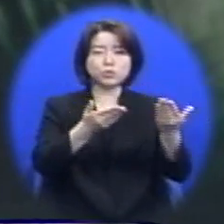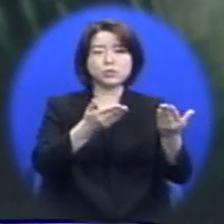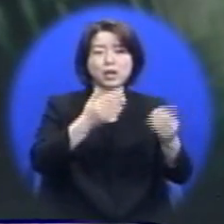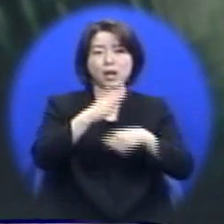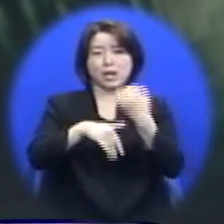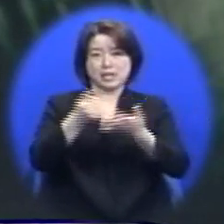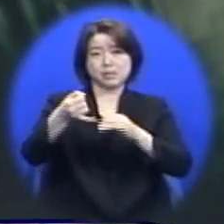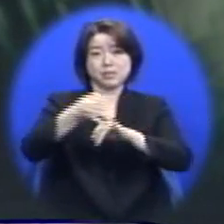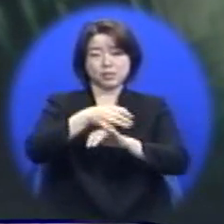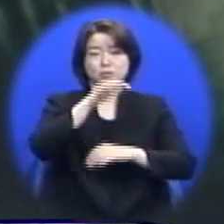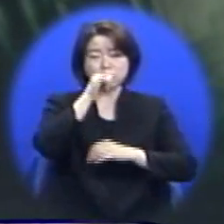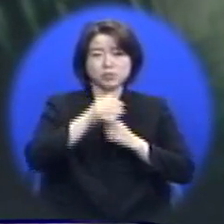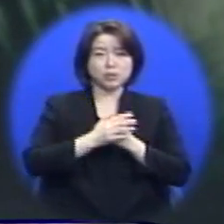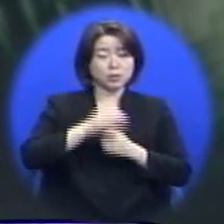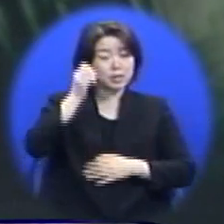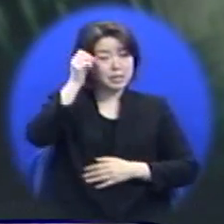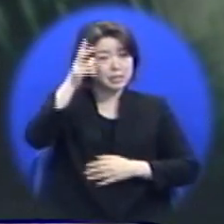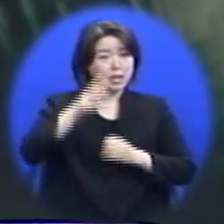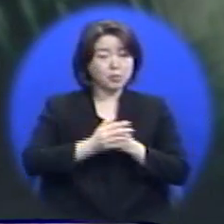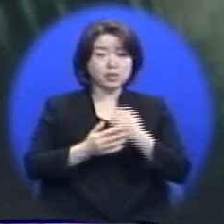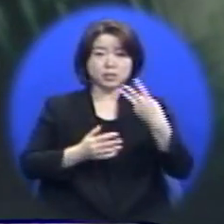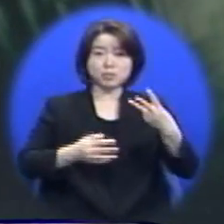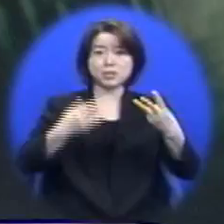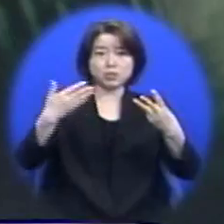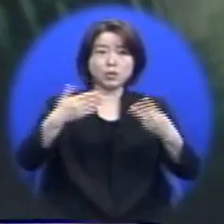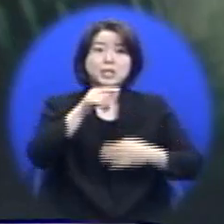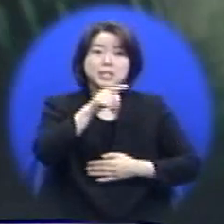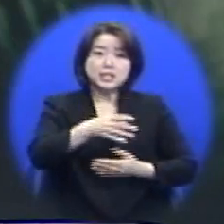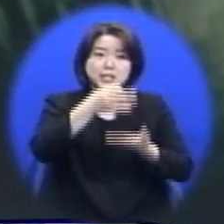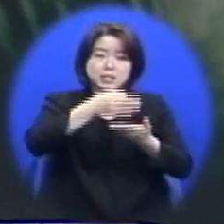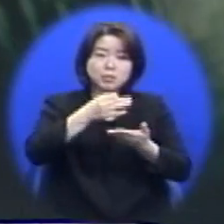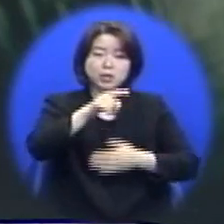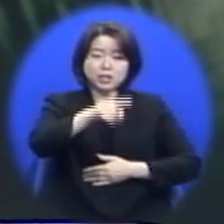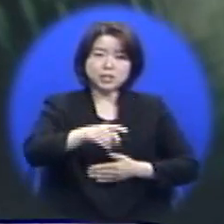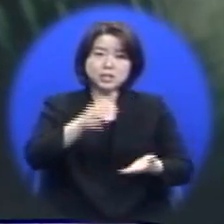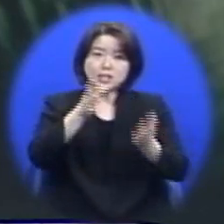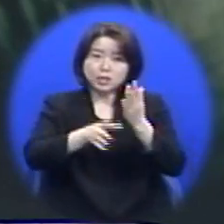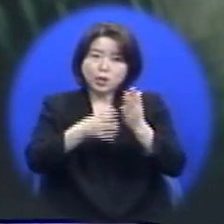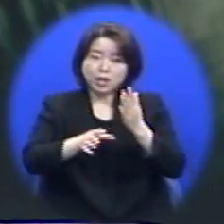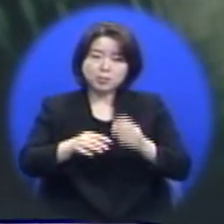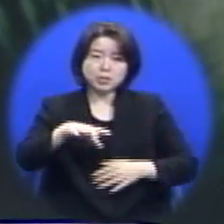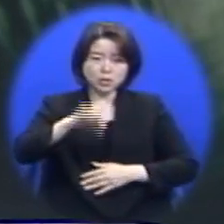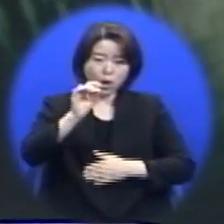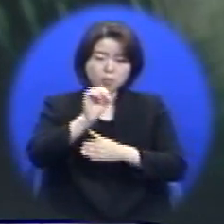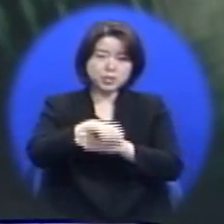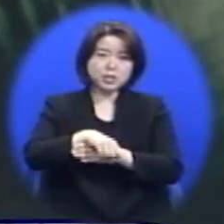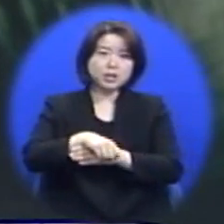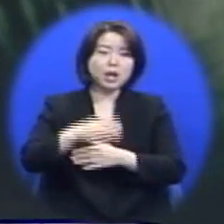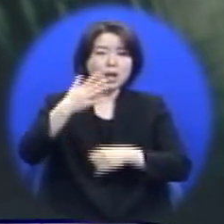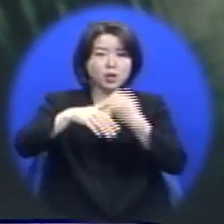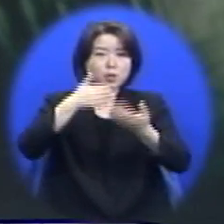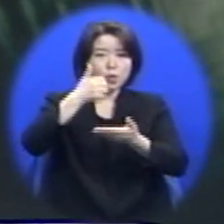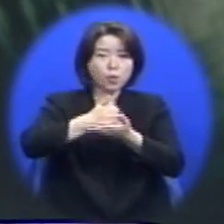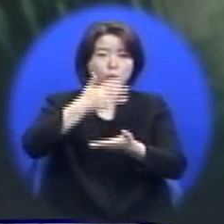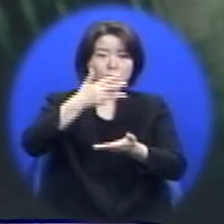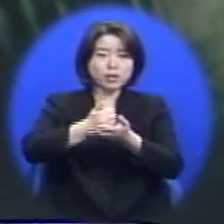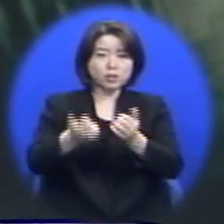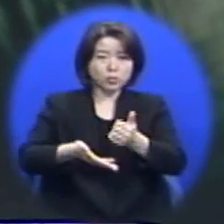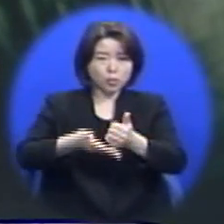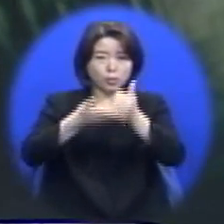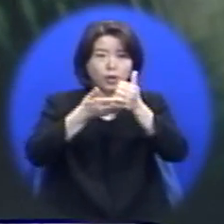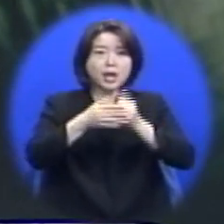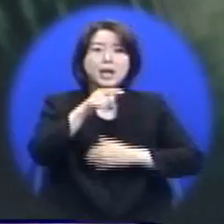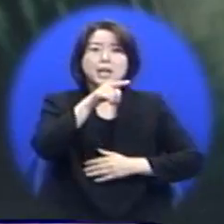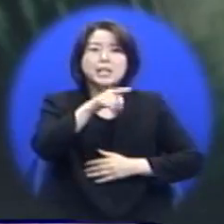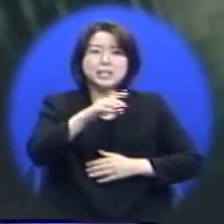잠언 3장 9절 10절에 내 재물과 내 소산물의 처음 익은 열매로 여호와를 공경하라. 그리하면 내 창고가 가득히